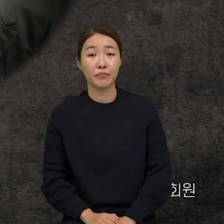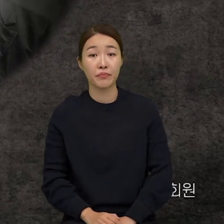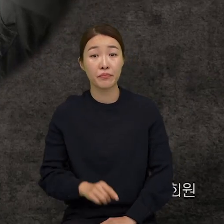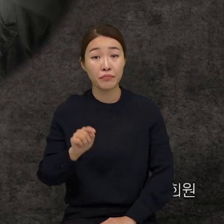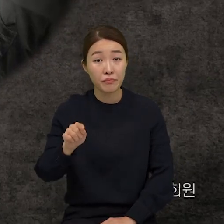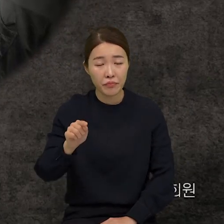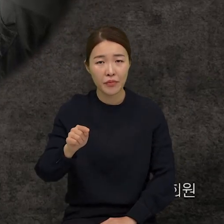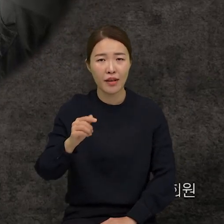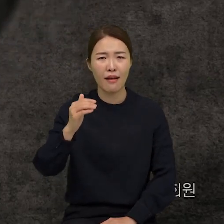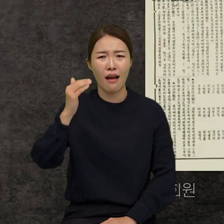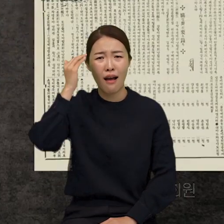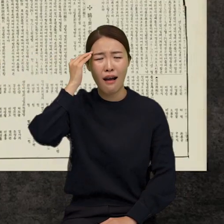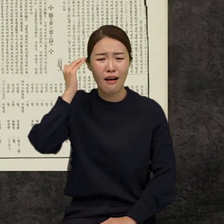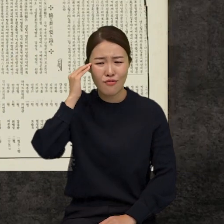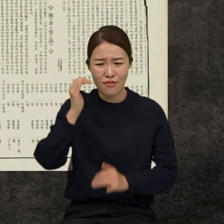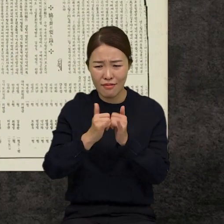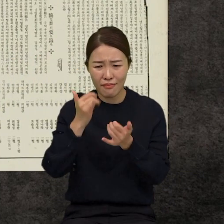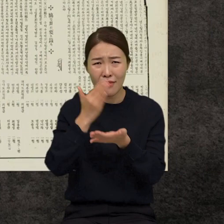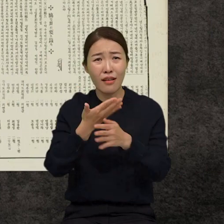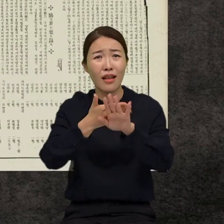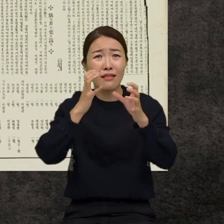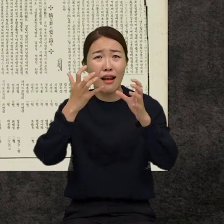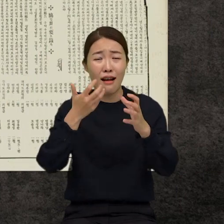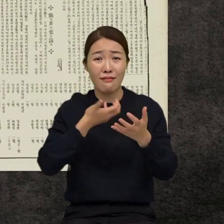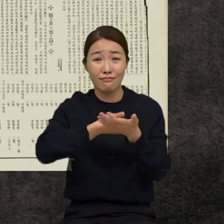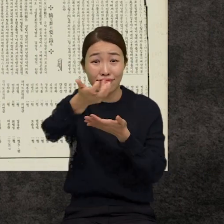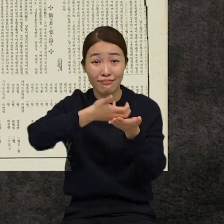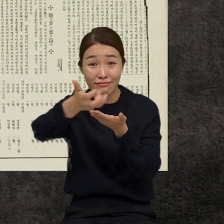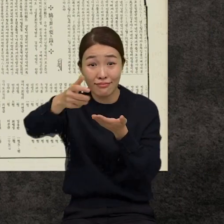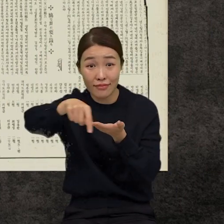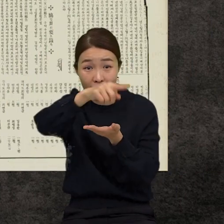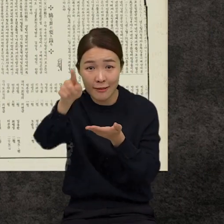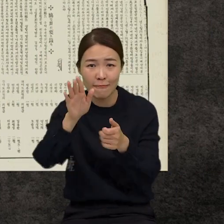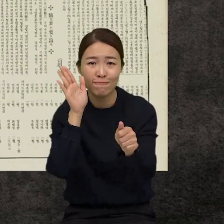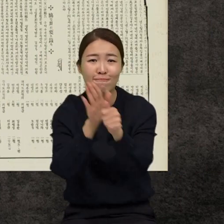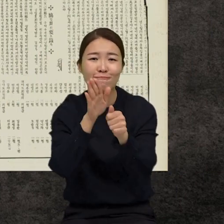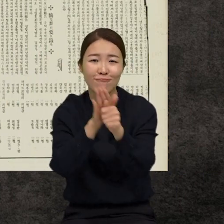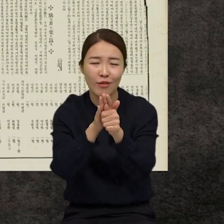이들은 이주하는 한인들을 돕는 한편 독립운동에 힘을 보탰다.